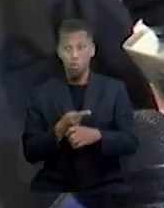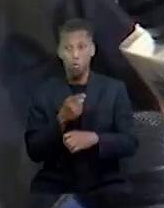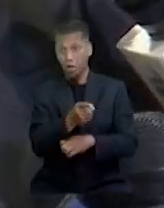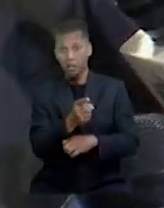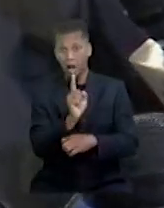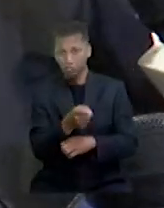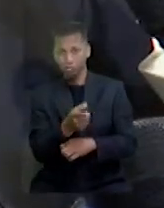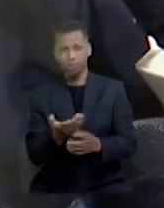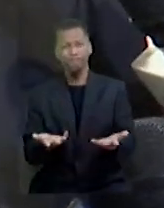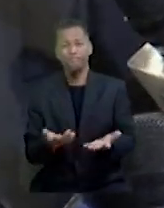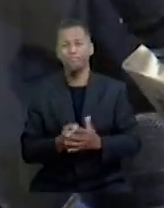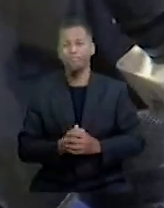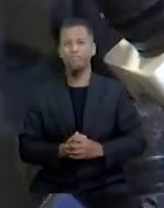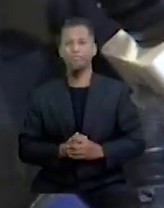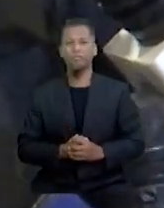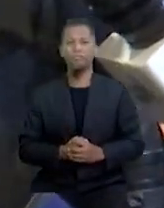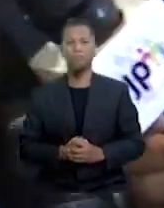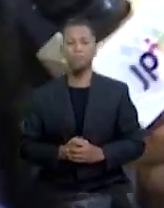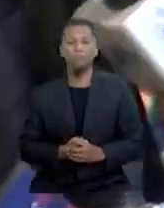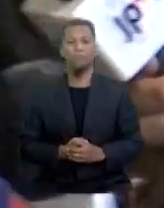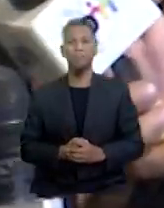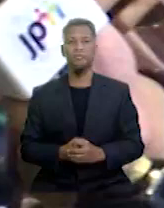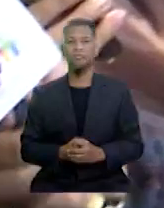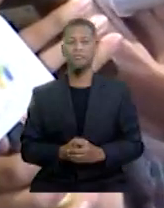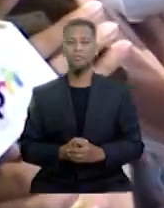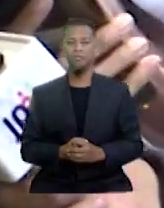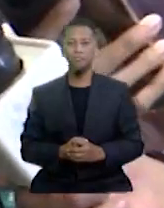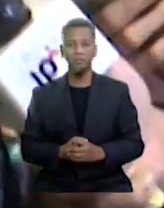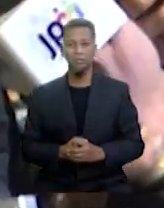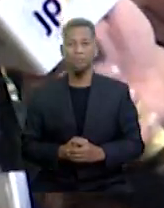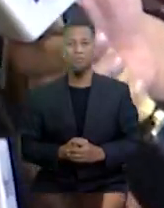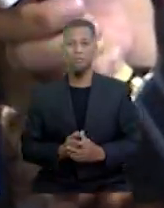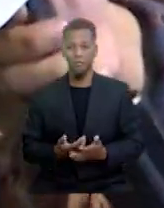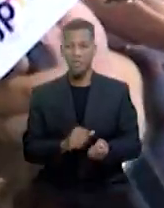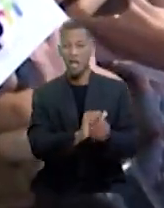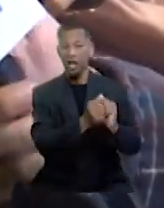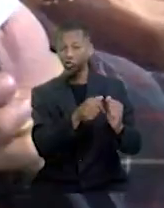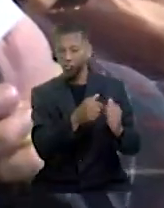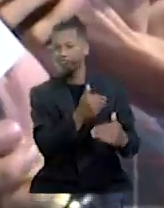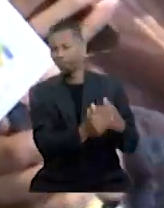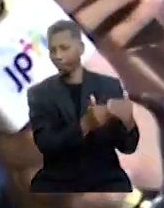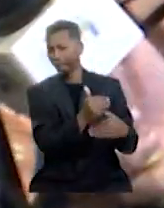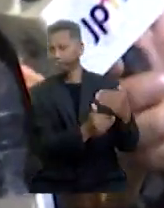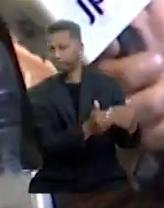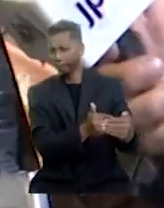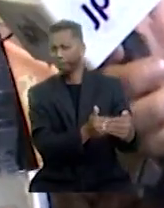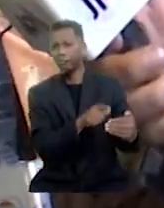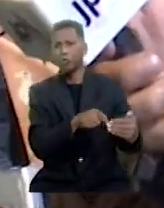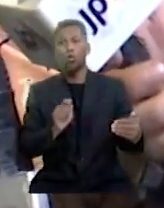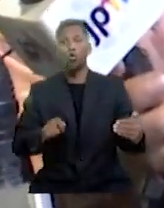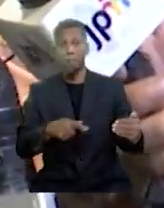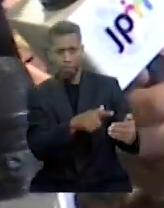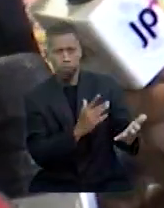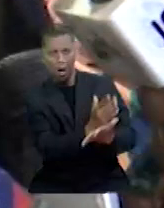mereka kami anggap secara rangkaian peristiwa ini mengakibatkan perbuatan melawan hukum hingga